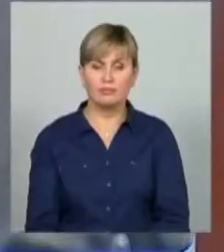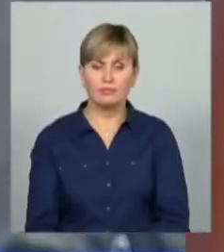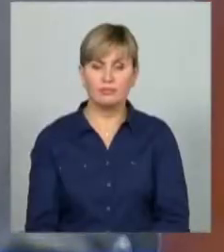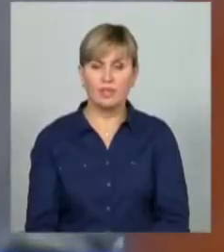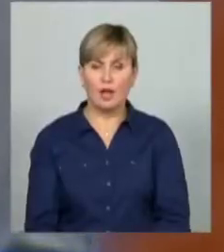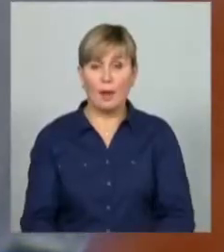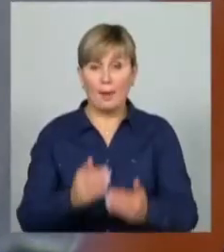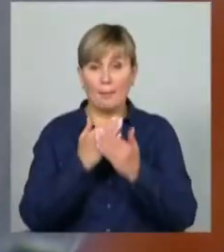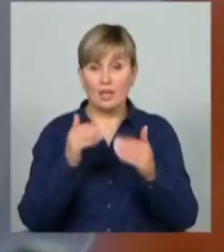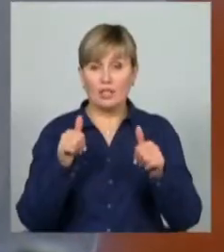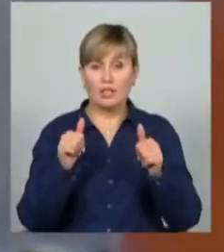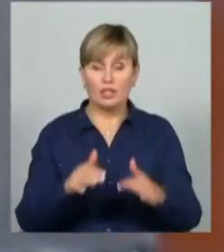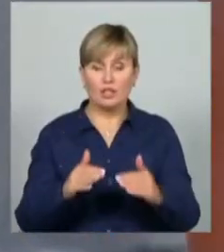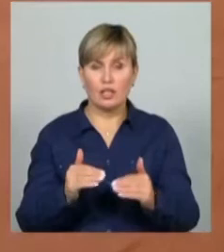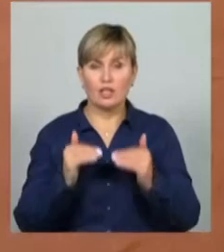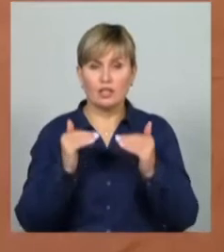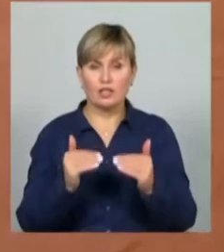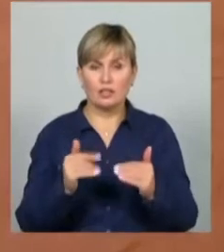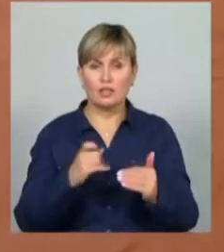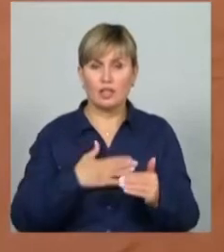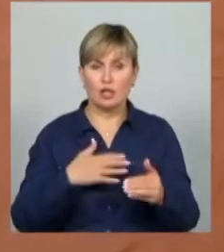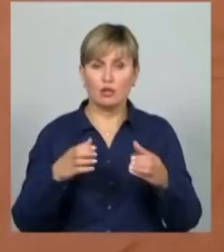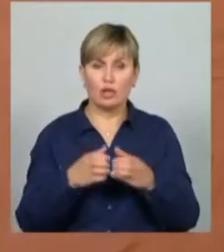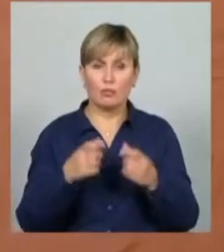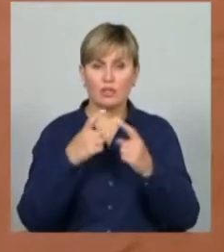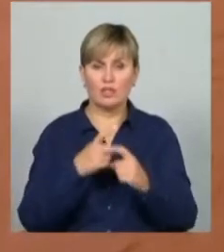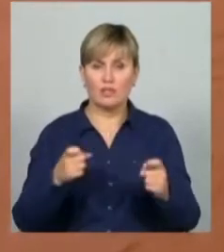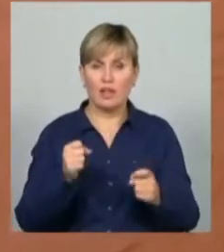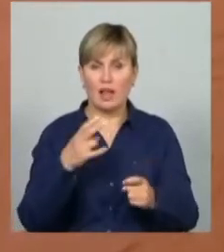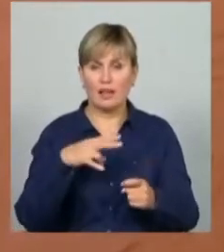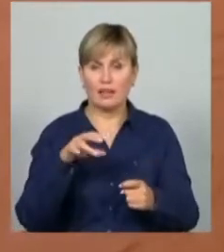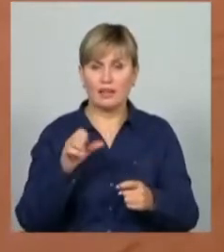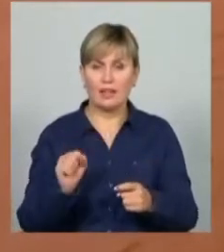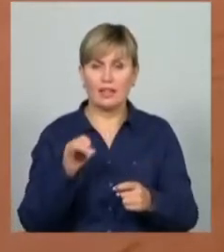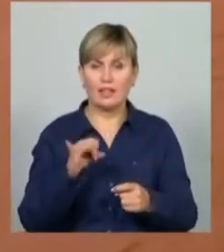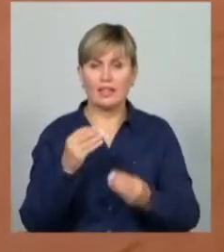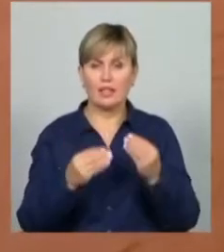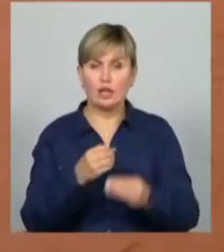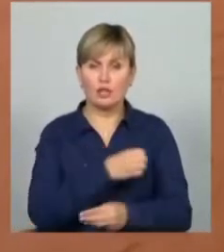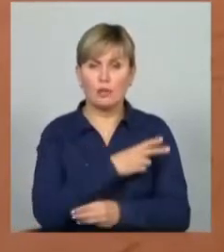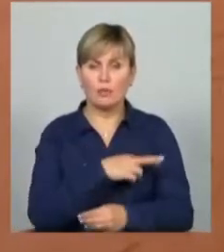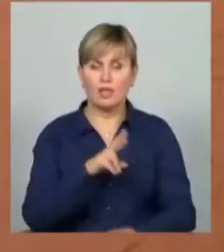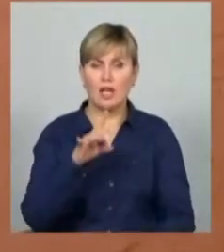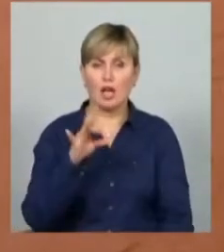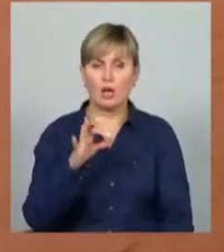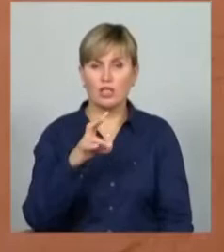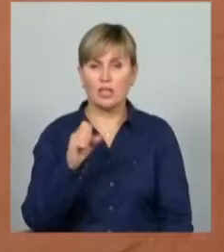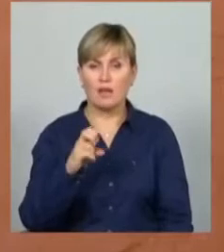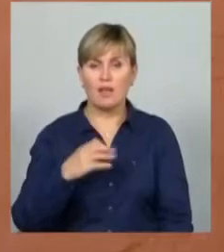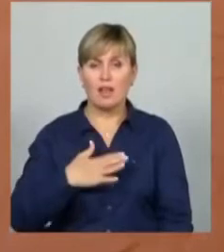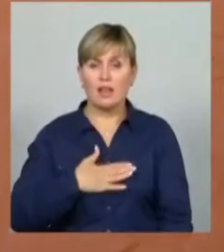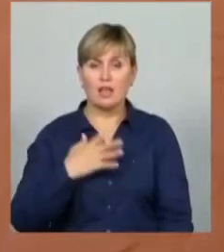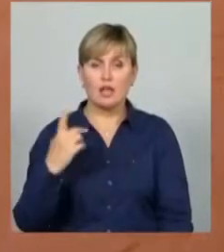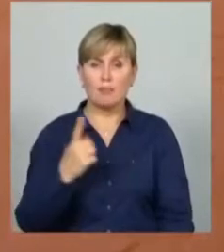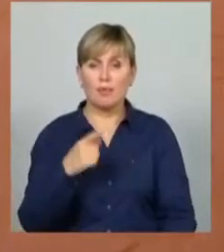Последний и решающий этап – парный разряд. За нашу команду заявлены Анна Данилина и играющий капитан Ярослава Шведова. Наши в первом